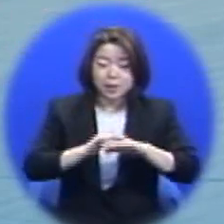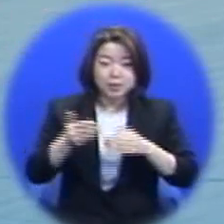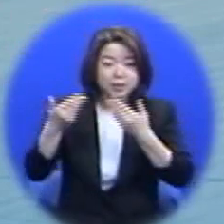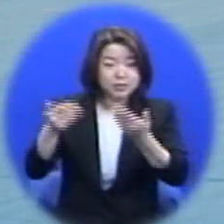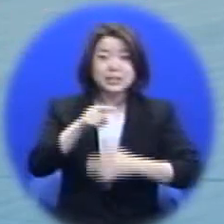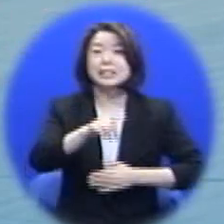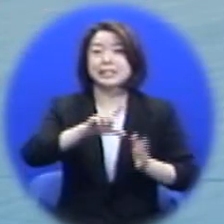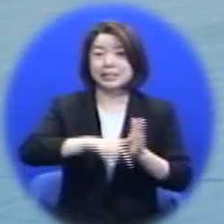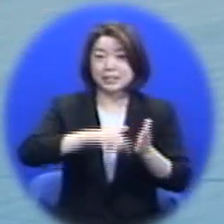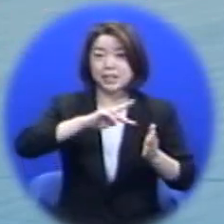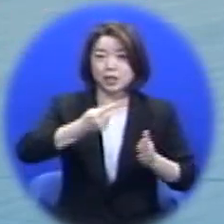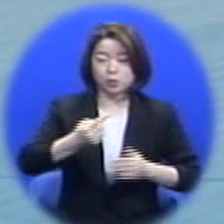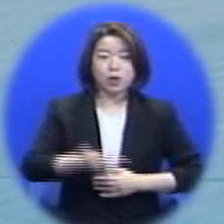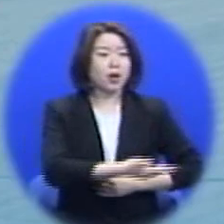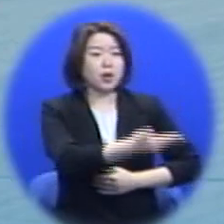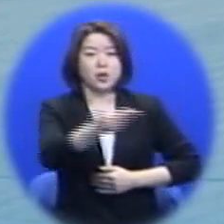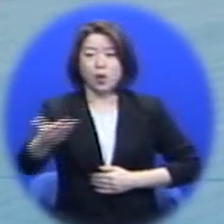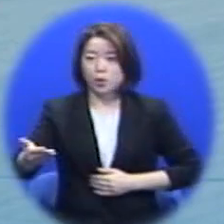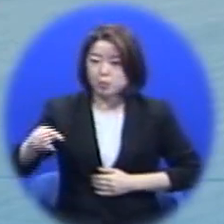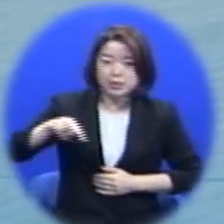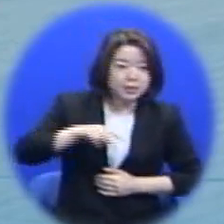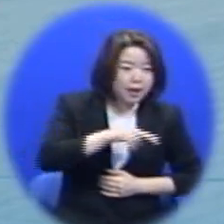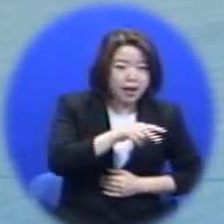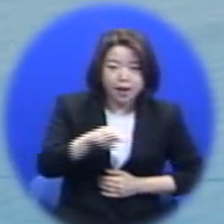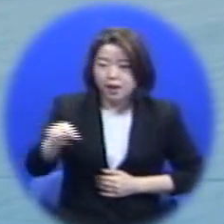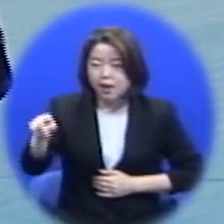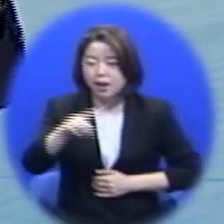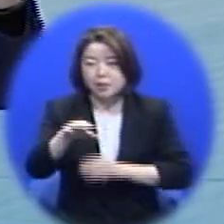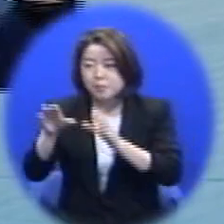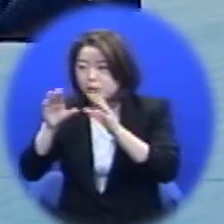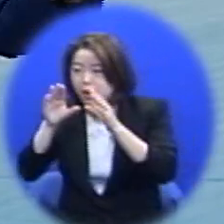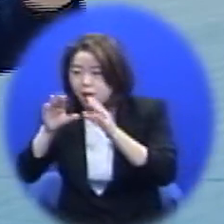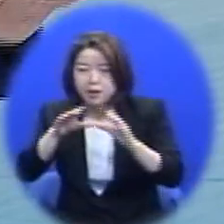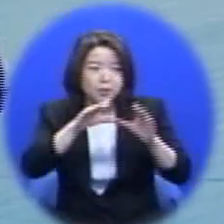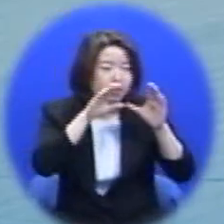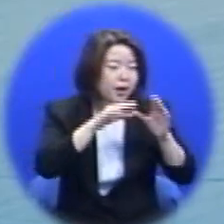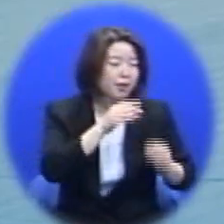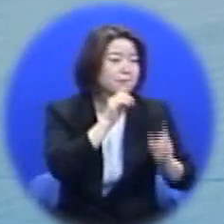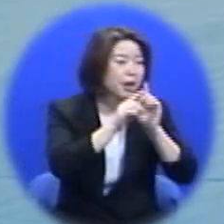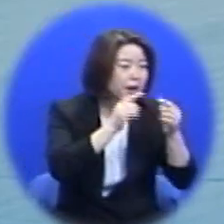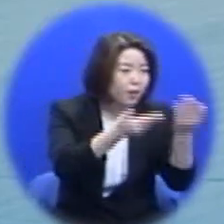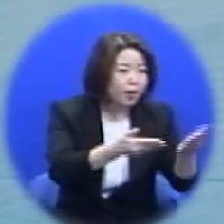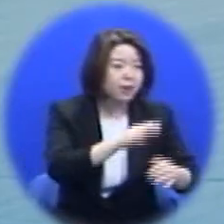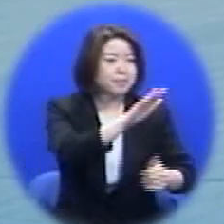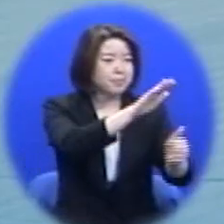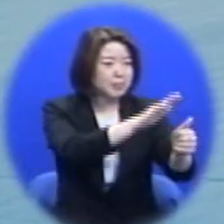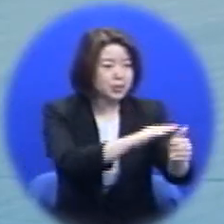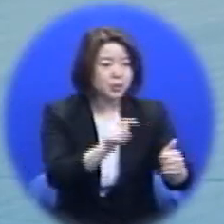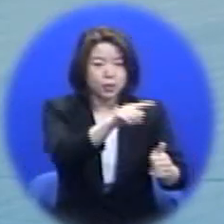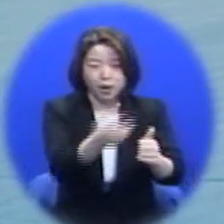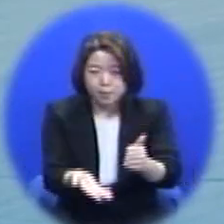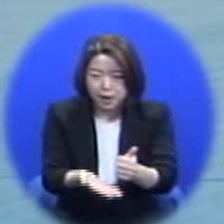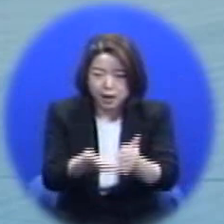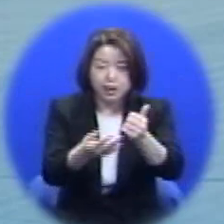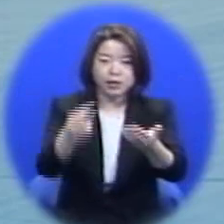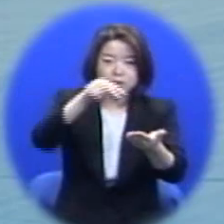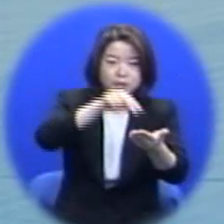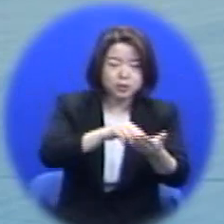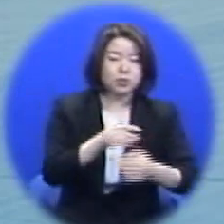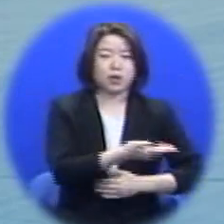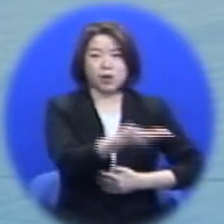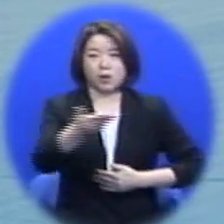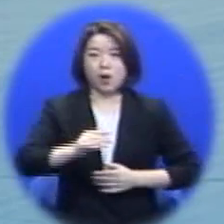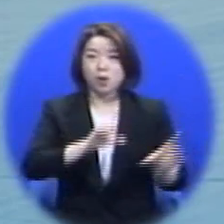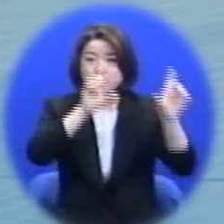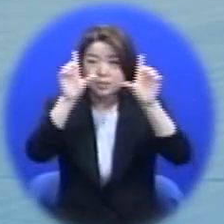시간에도 여러분 사이를 거니시면서 여러분에게 말씀하시고 여러분을 터치하시고 여러분을 일으키시고 그리고 여러분의 삶